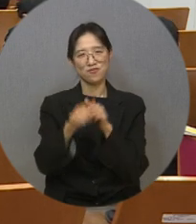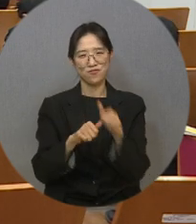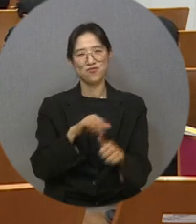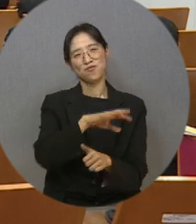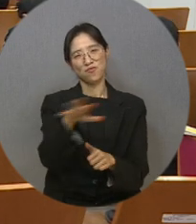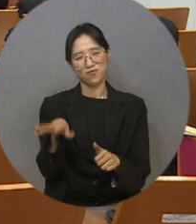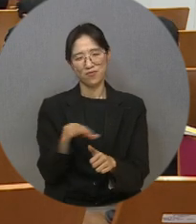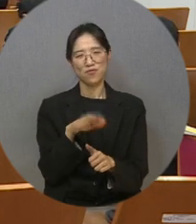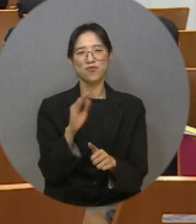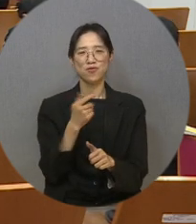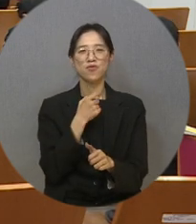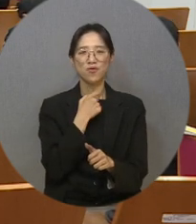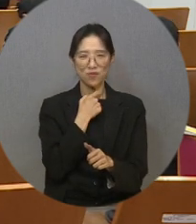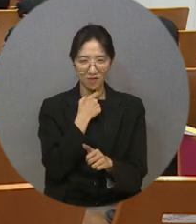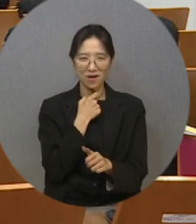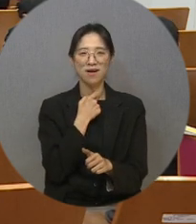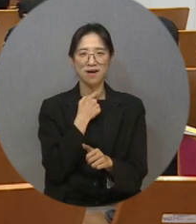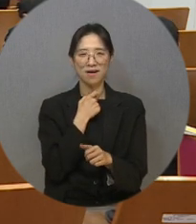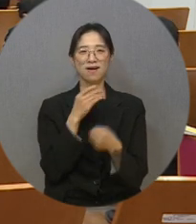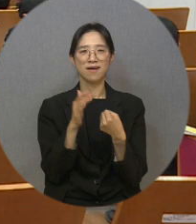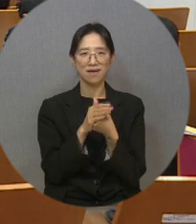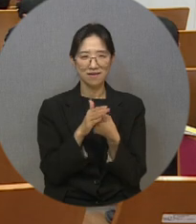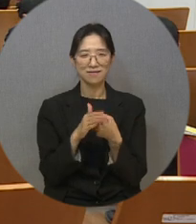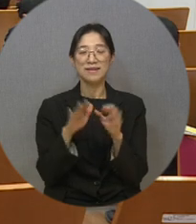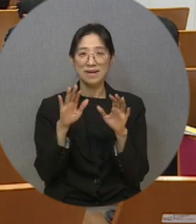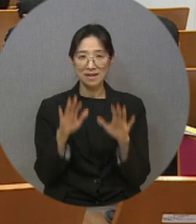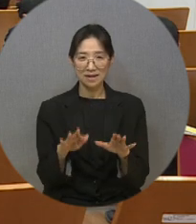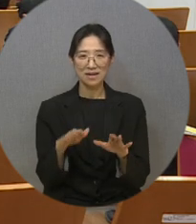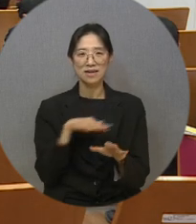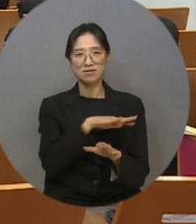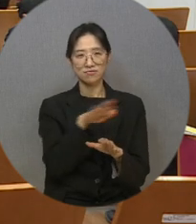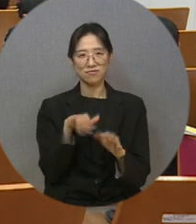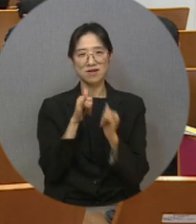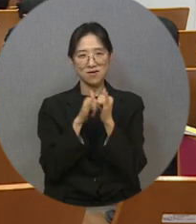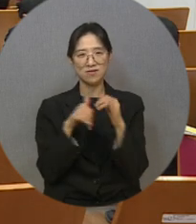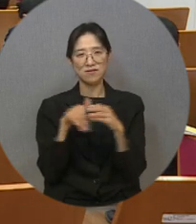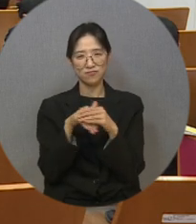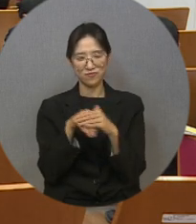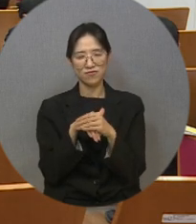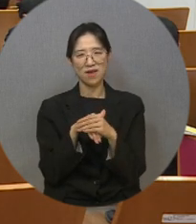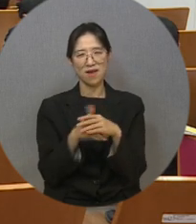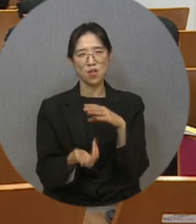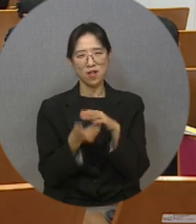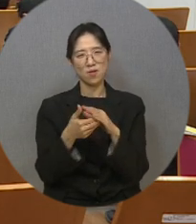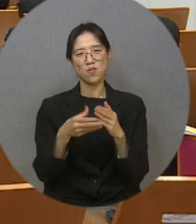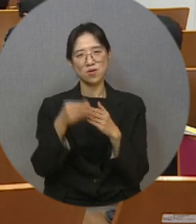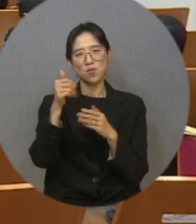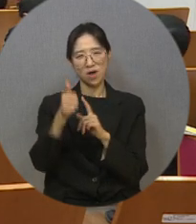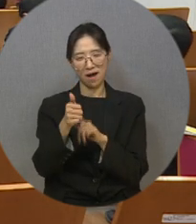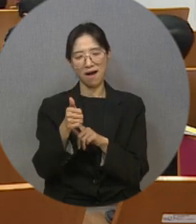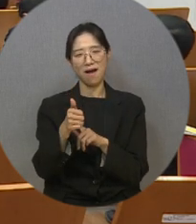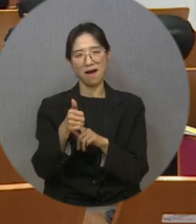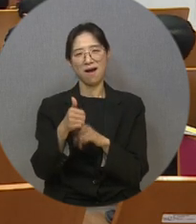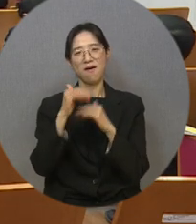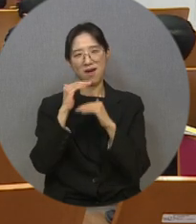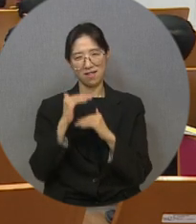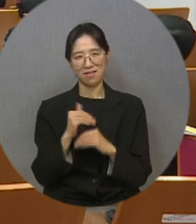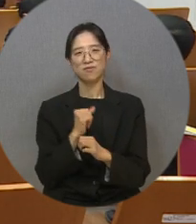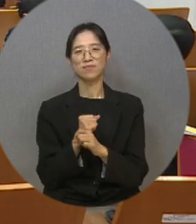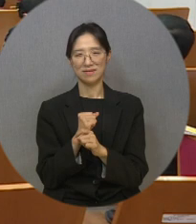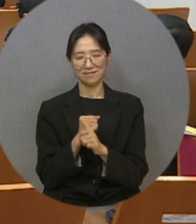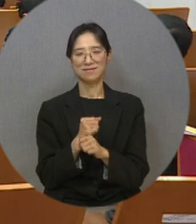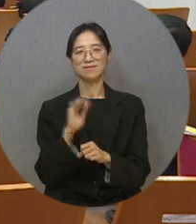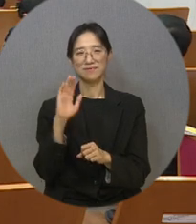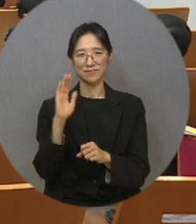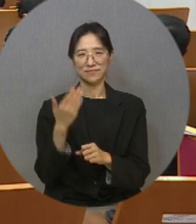됐으면 좋겠다라는 생각에 바로 우리 역사 문화 최고 지도자 과정을 만들게 된 어떤 그런 동기가 됐던